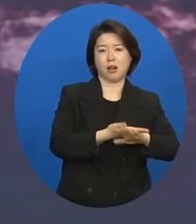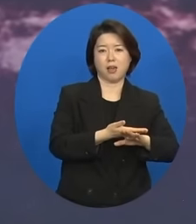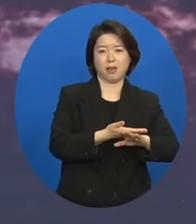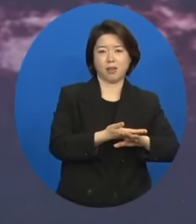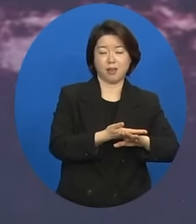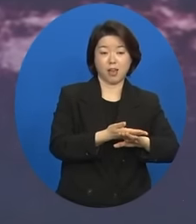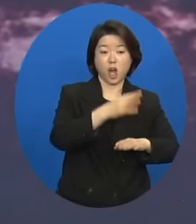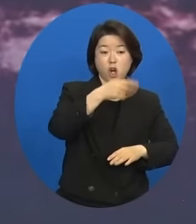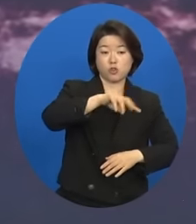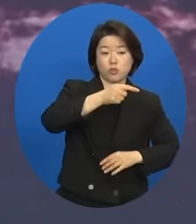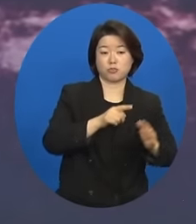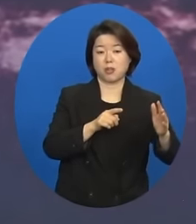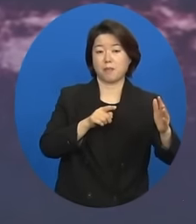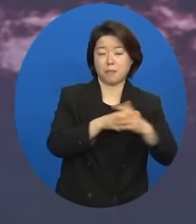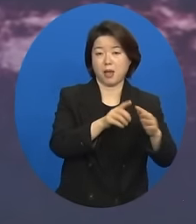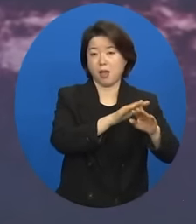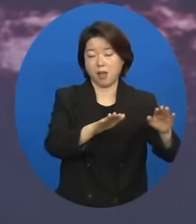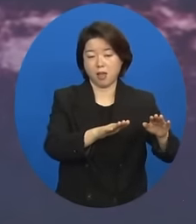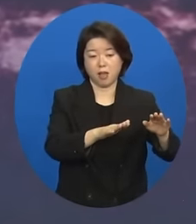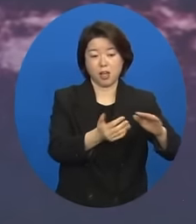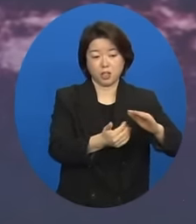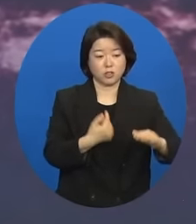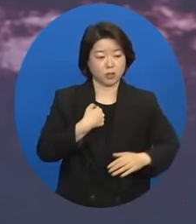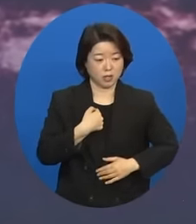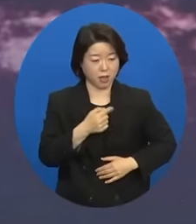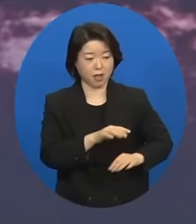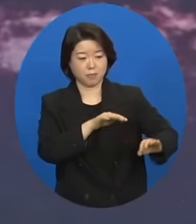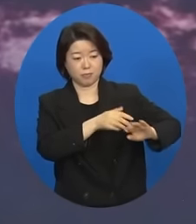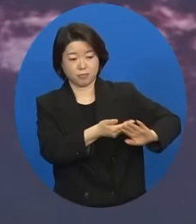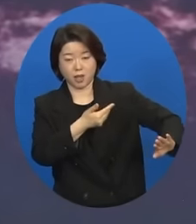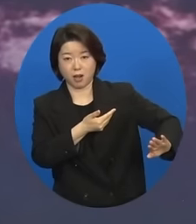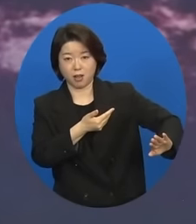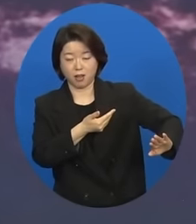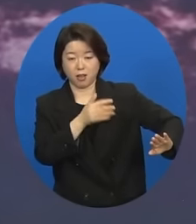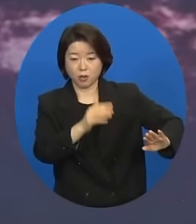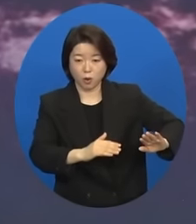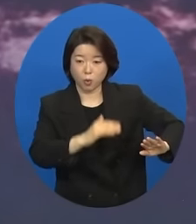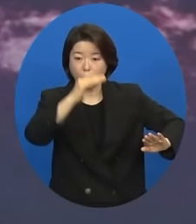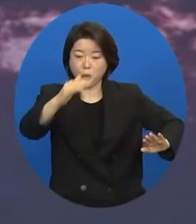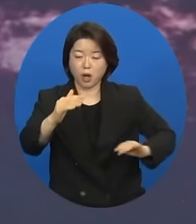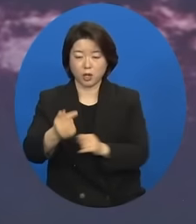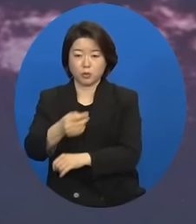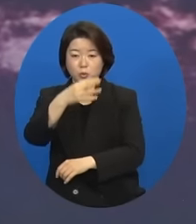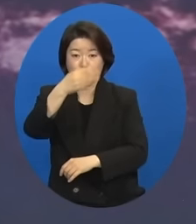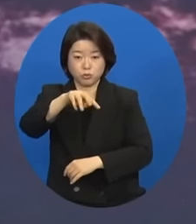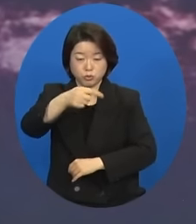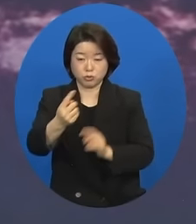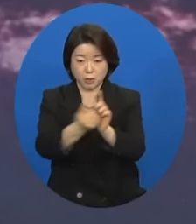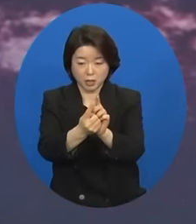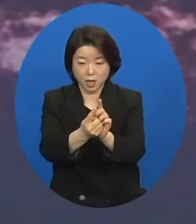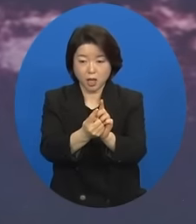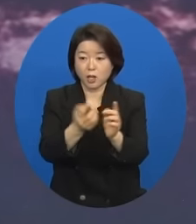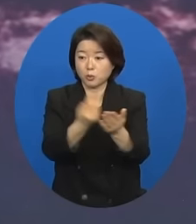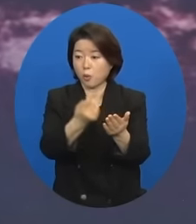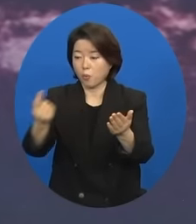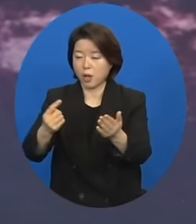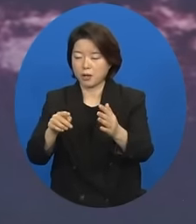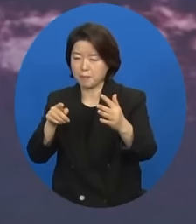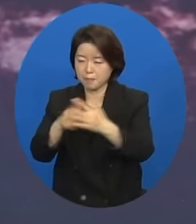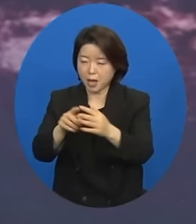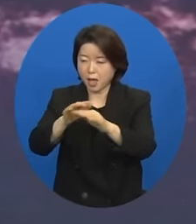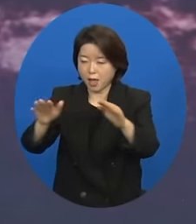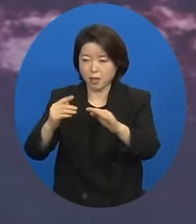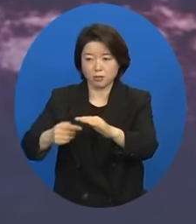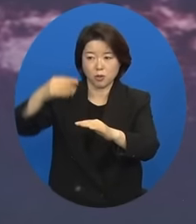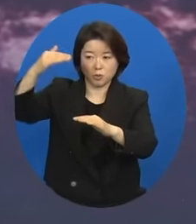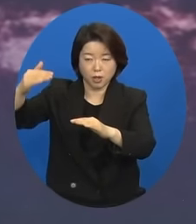통과할 때마다 나와 그 전의 사람은 완전 달라져요 이제 앞으로 의 그 경을 하게 돼 나중에 가가 또